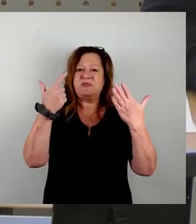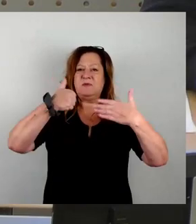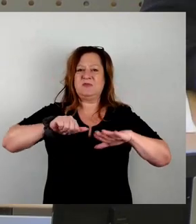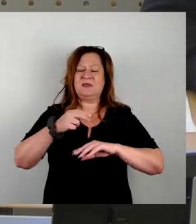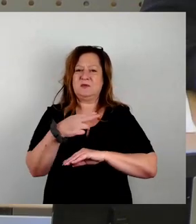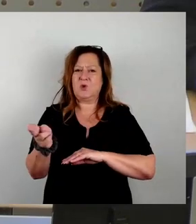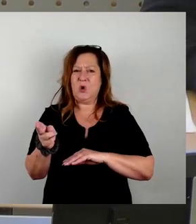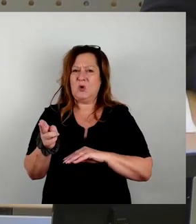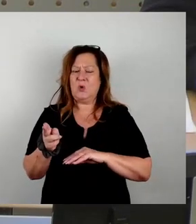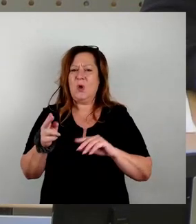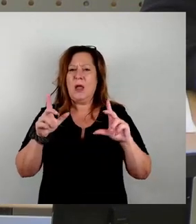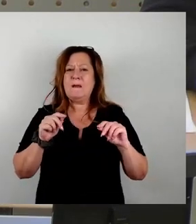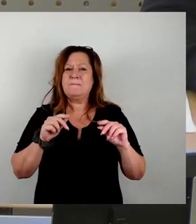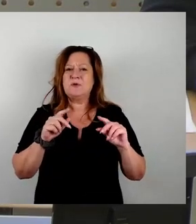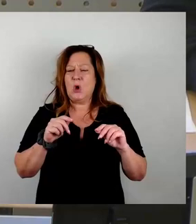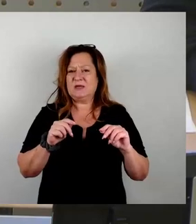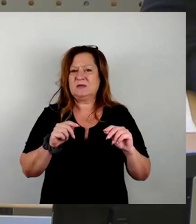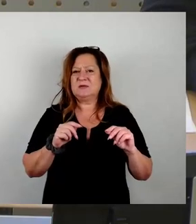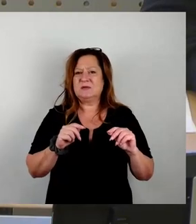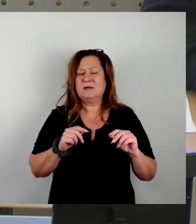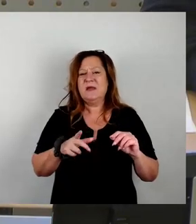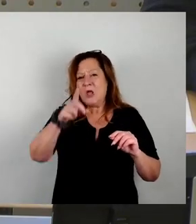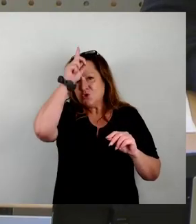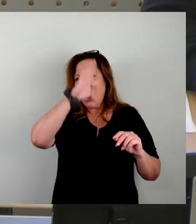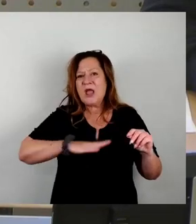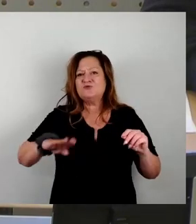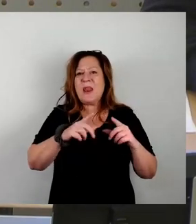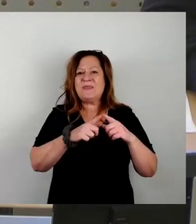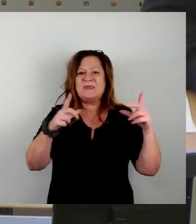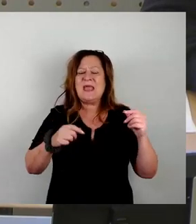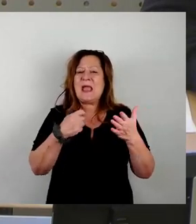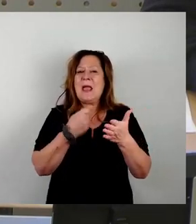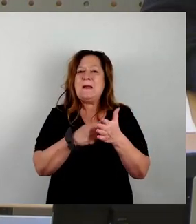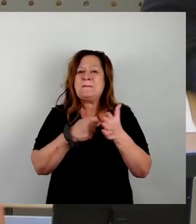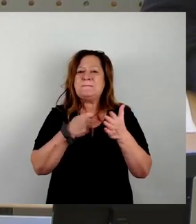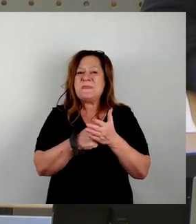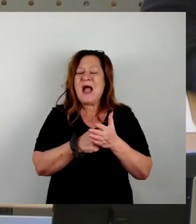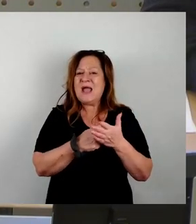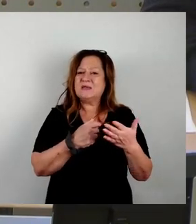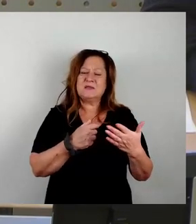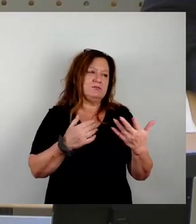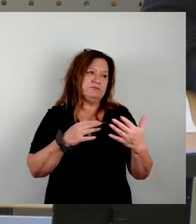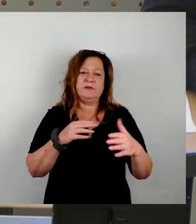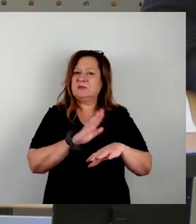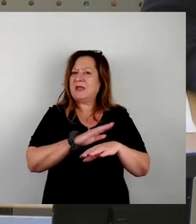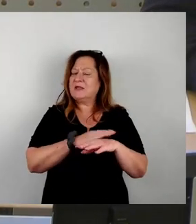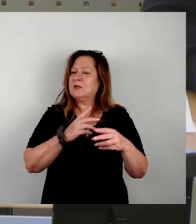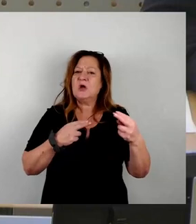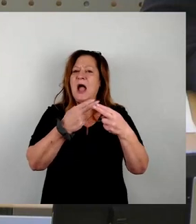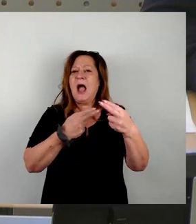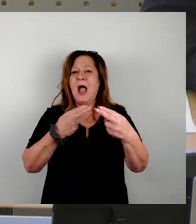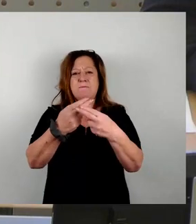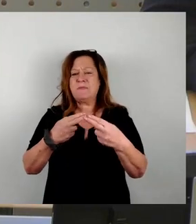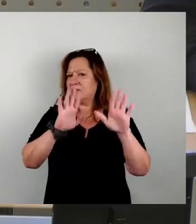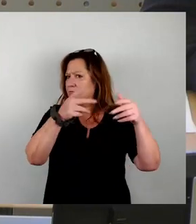im Übrigen in einer Situation, sofern das Deutschlandticket preislich nicht recht zeitnah angepasst wird, sondern vielleicht irgendwann später, die Diskussion haben wir auf Bundesebene